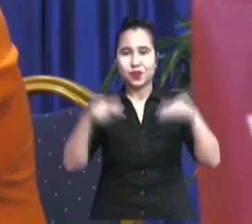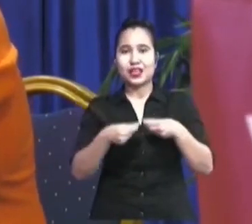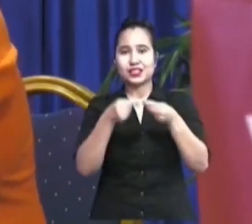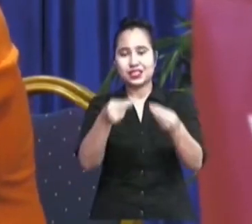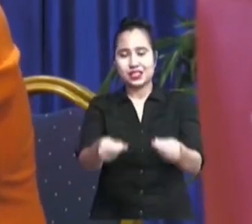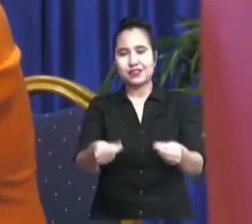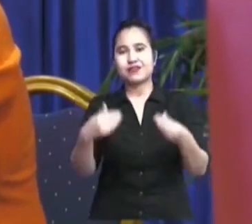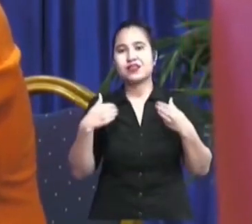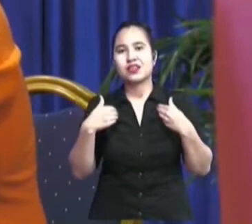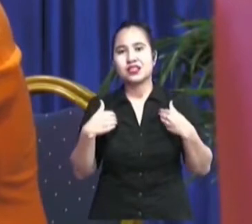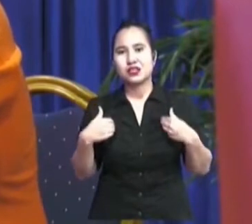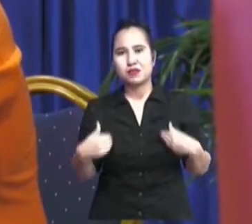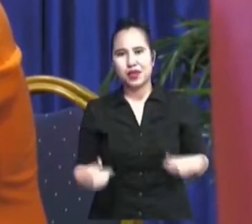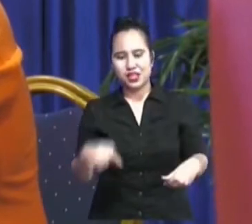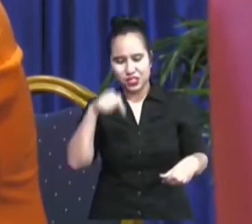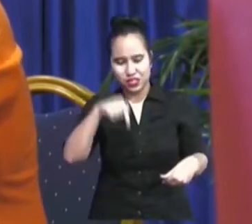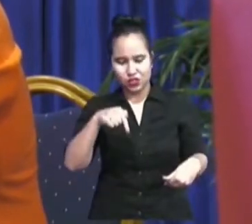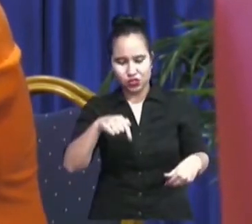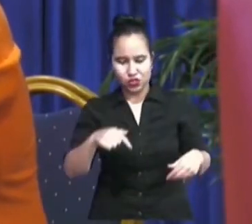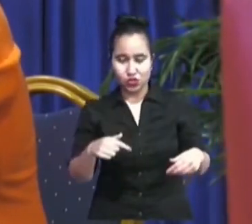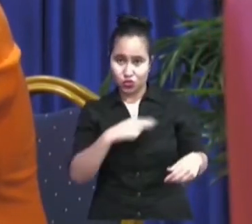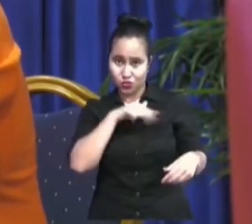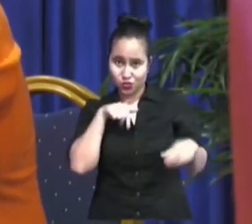mensen die dus nu opgespoord worden.